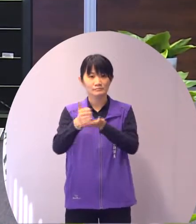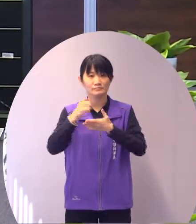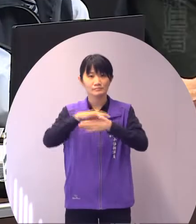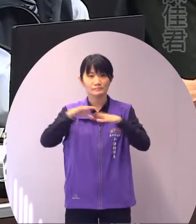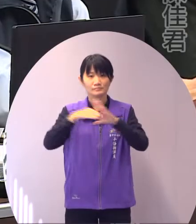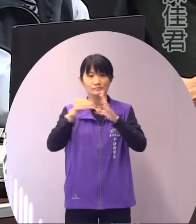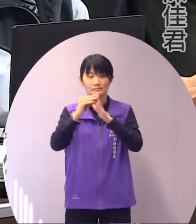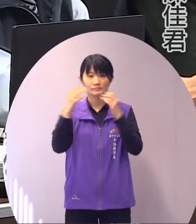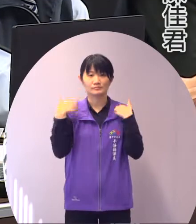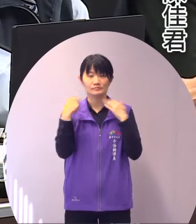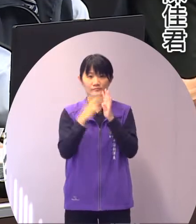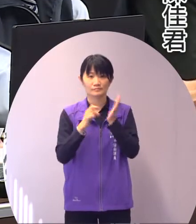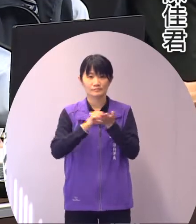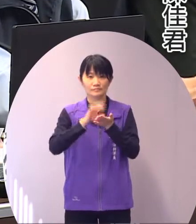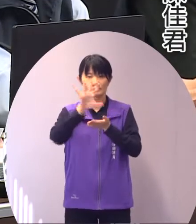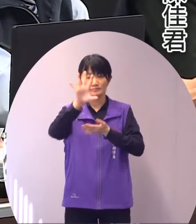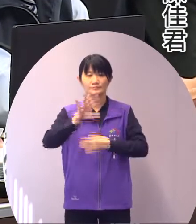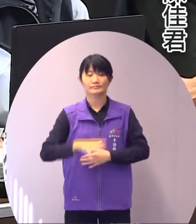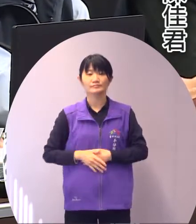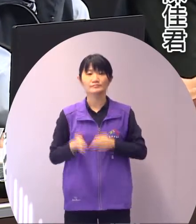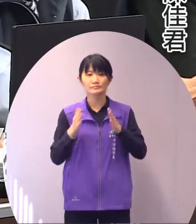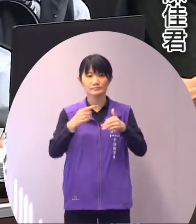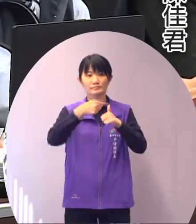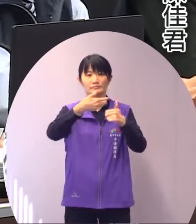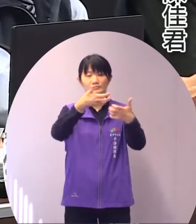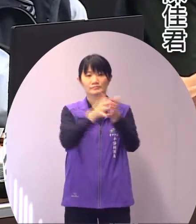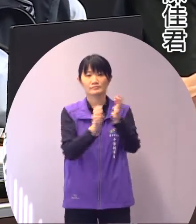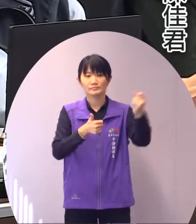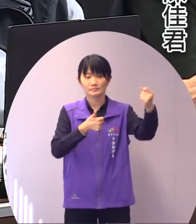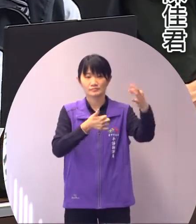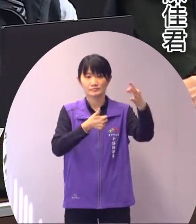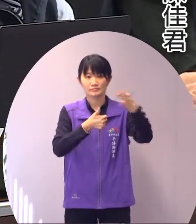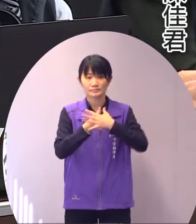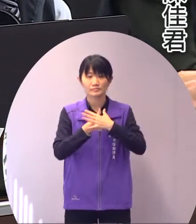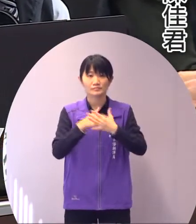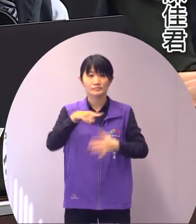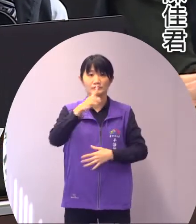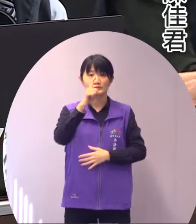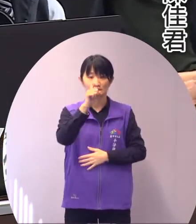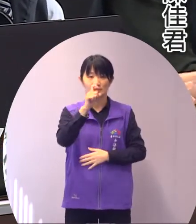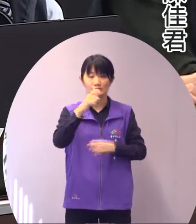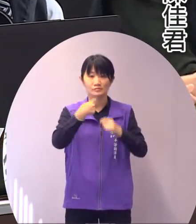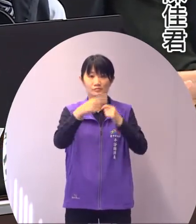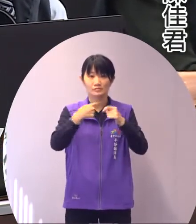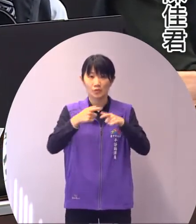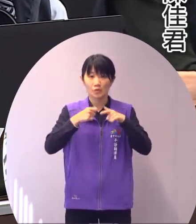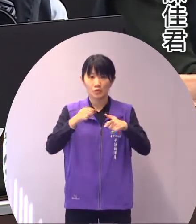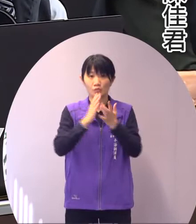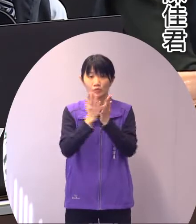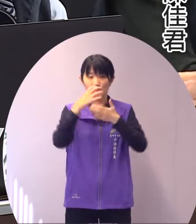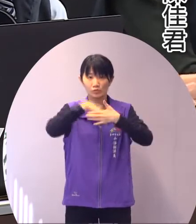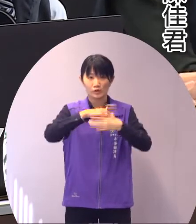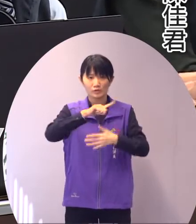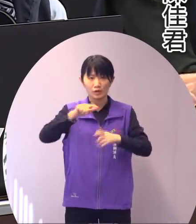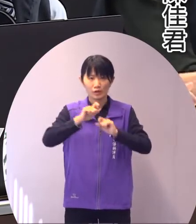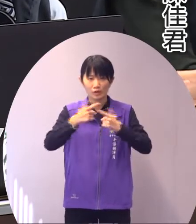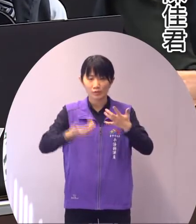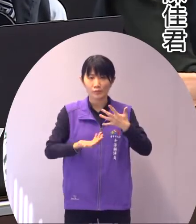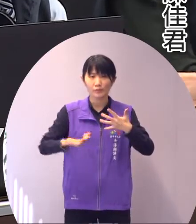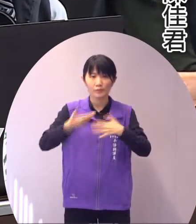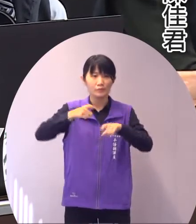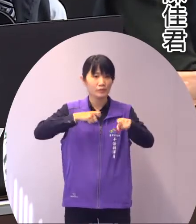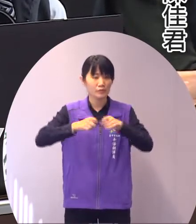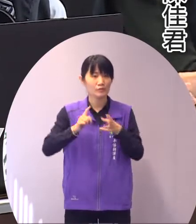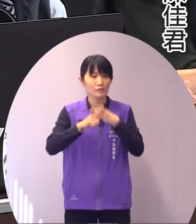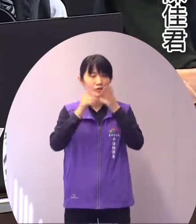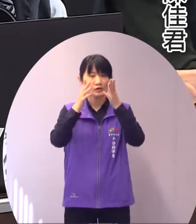明。 好，文化局报告。针对教育部补助110年度那办理的这个公共图书馆的设备升级计划，主要